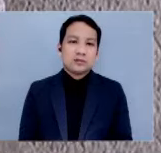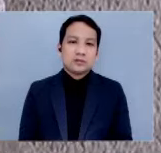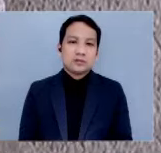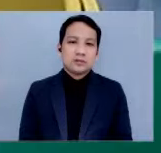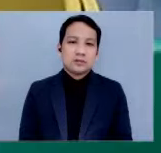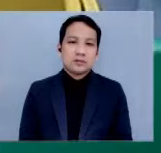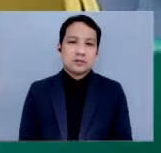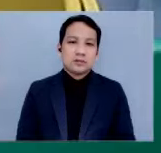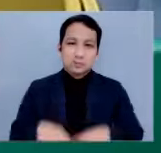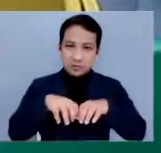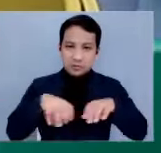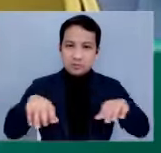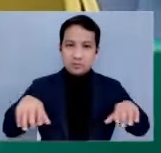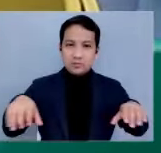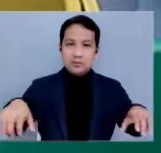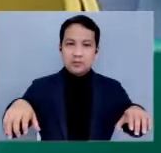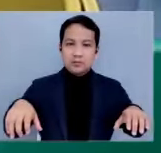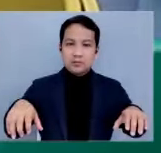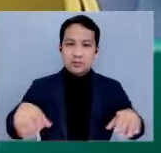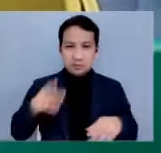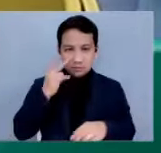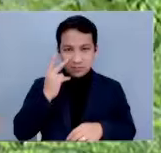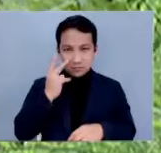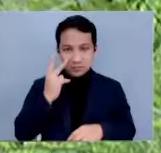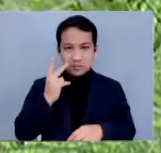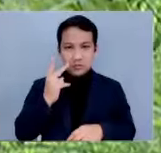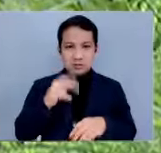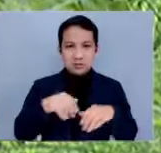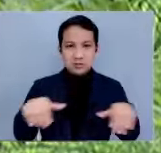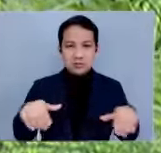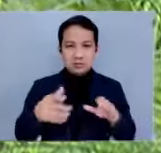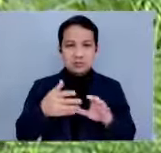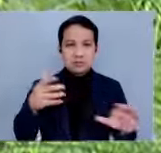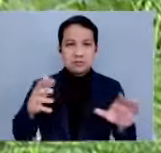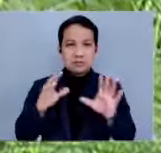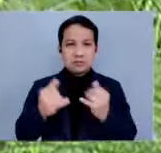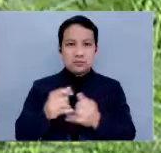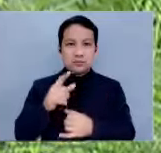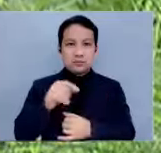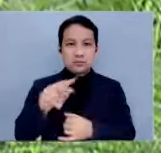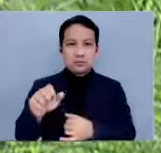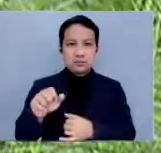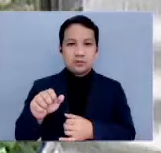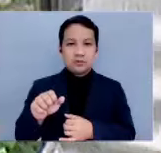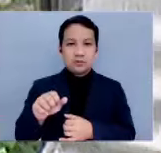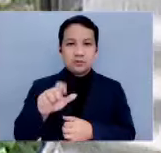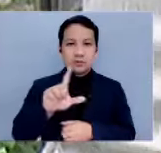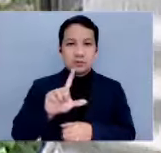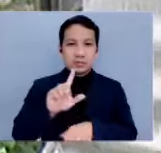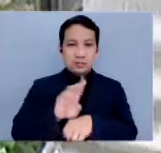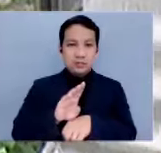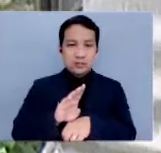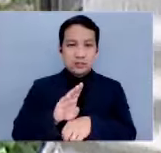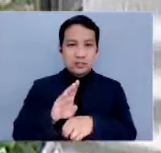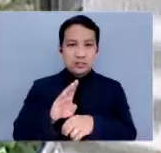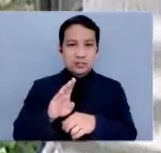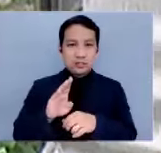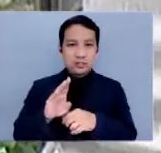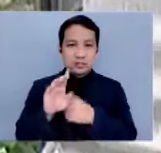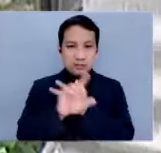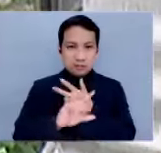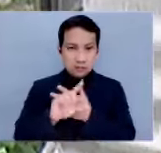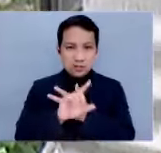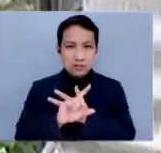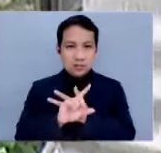Hile-hilerang timba at galon ang makikita sa mga gilid ng kalsada sa Barangay Tuntungin Puto sa Los Baños, Laguna. Katabi ng mga itong mga